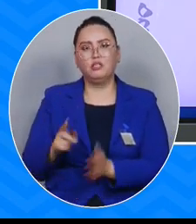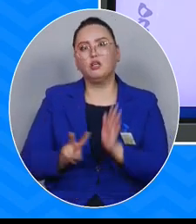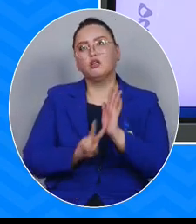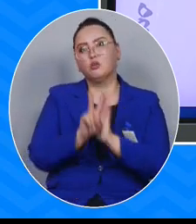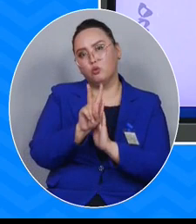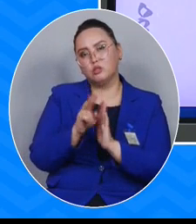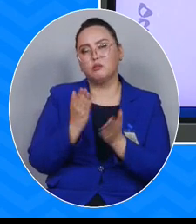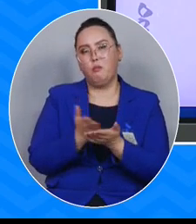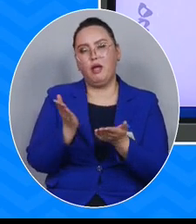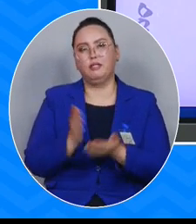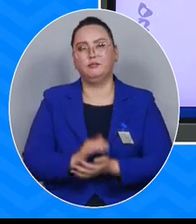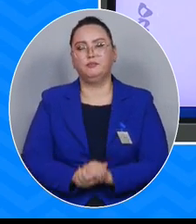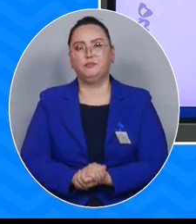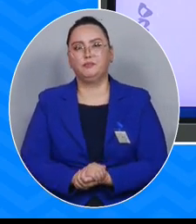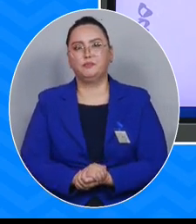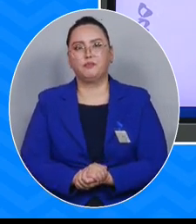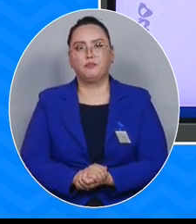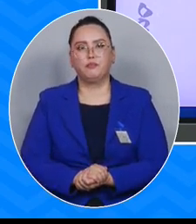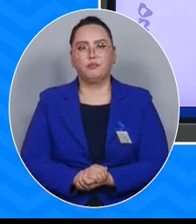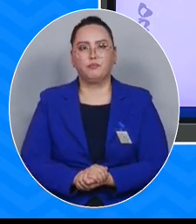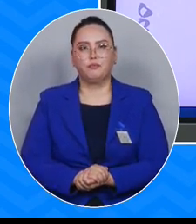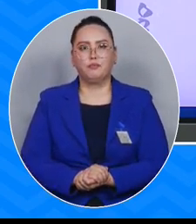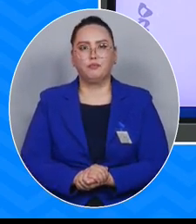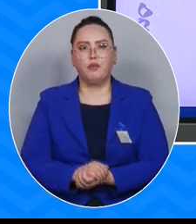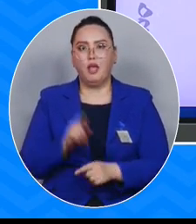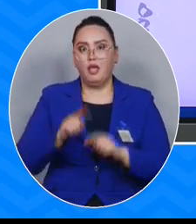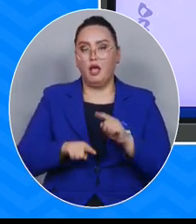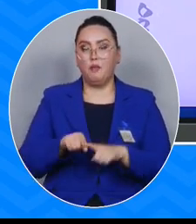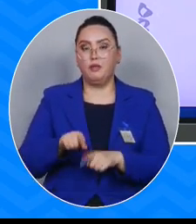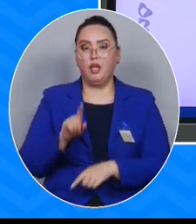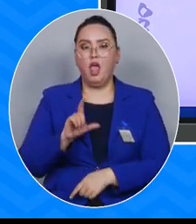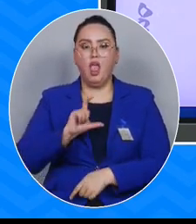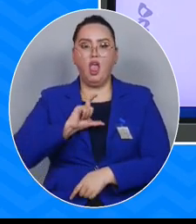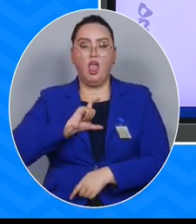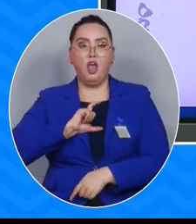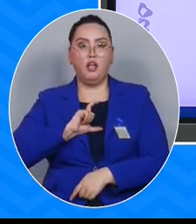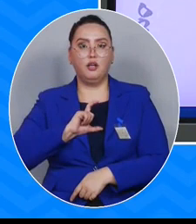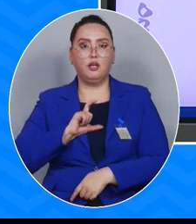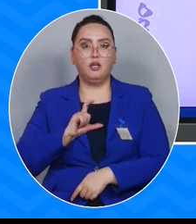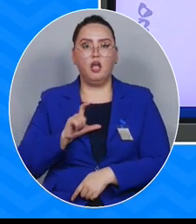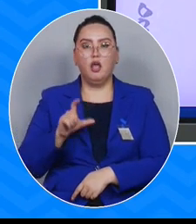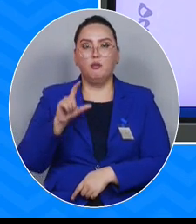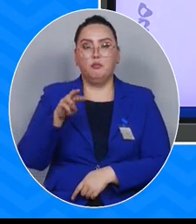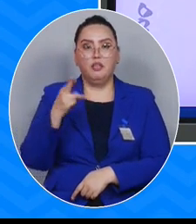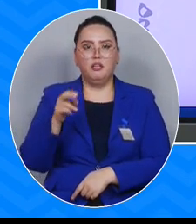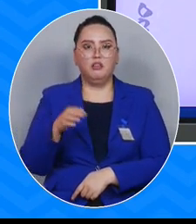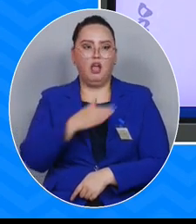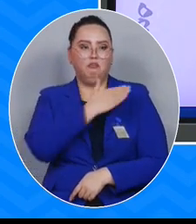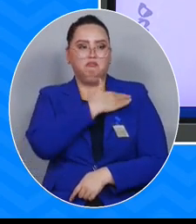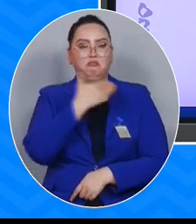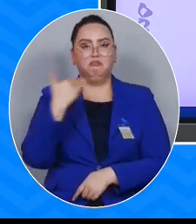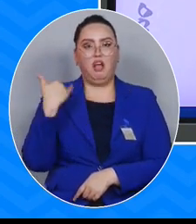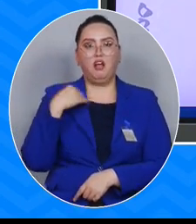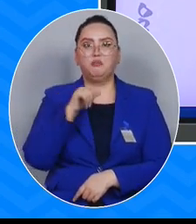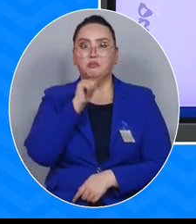Зайынгэсэнэээ хамгээн санэлхэлтээж өлэн ювээхэр энэ бол ямар нэгэн эрхмээдлтэээ ээдзоан хаан ной түшмээд бүшвэээсэээ энэ бол зүгээрл хуахчээ